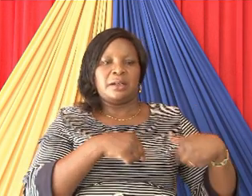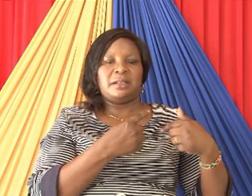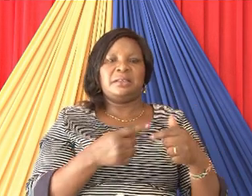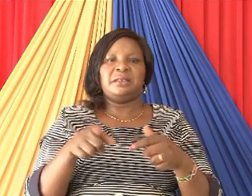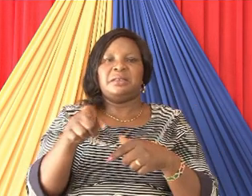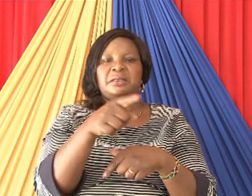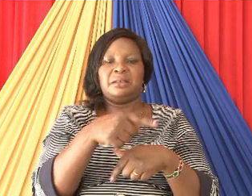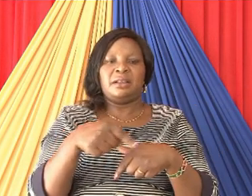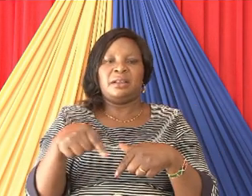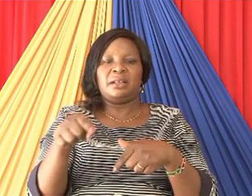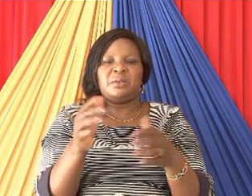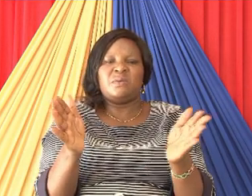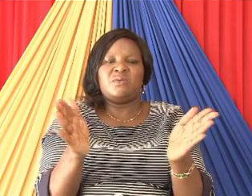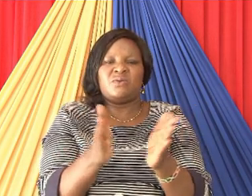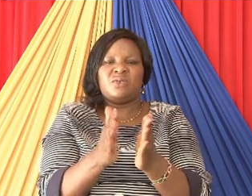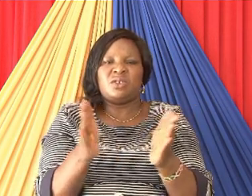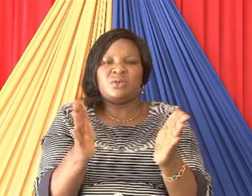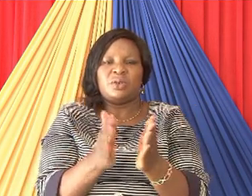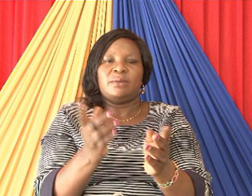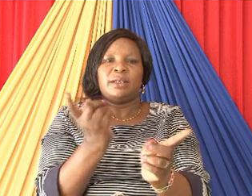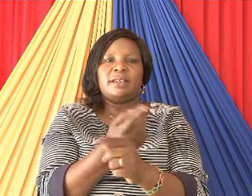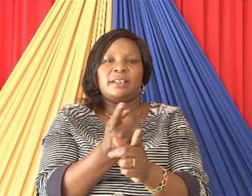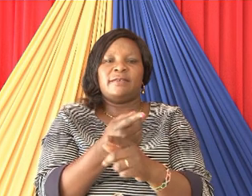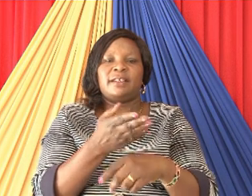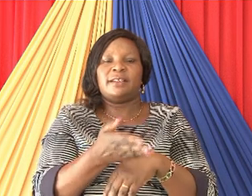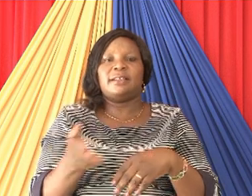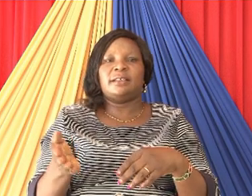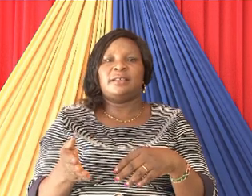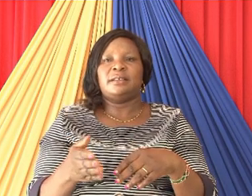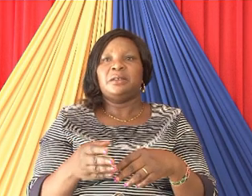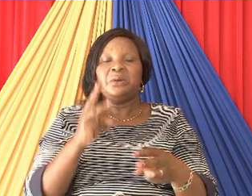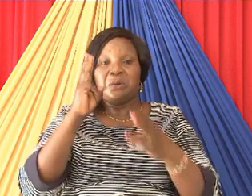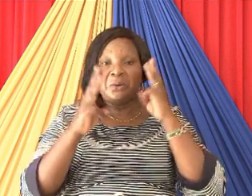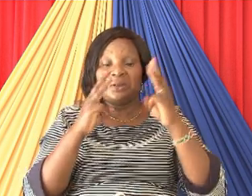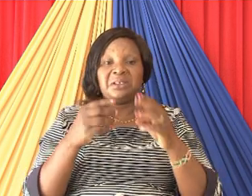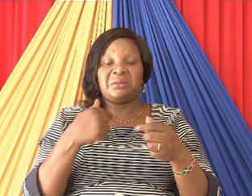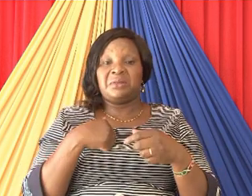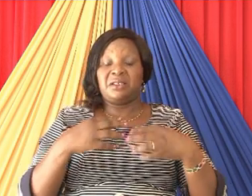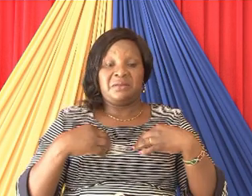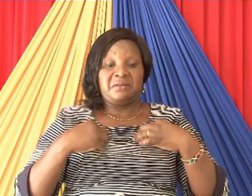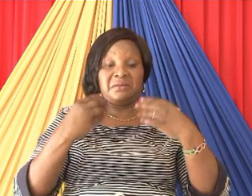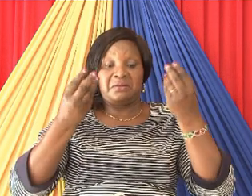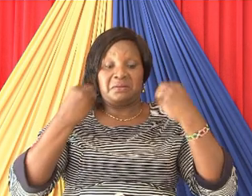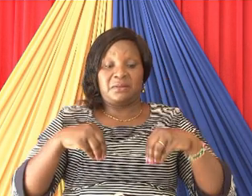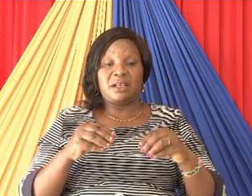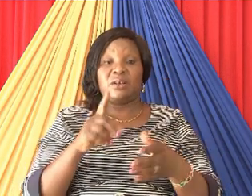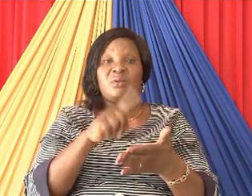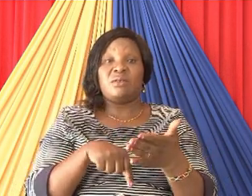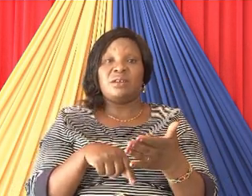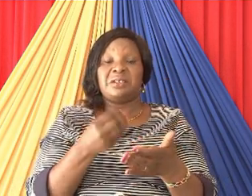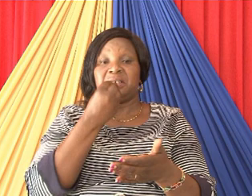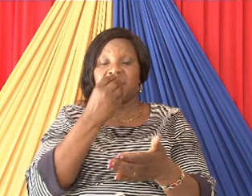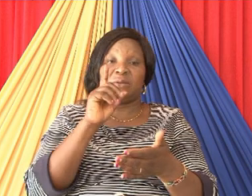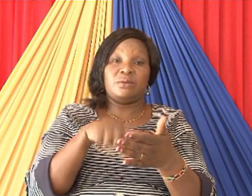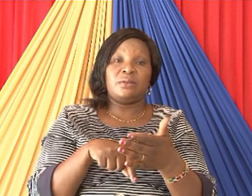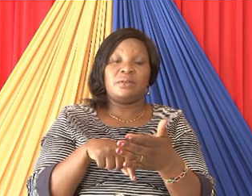mambo mengi, msongamano, because now you are worried, what shall I eat, nitavaa nini, watoto wangu itakuwa namna gani.